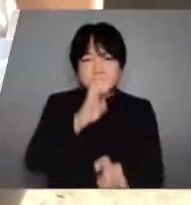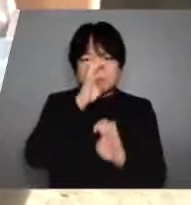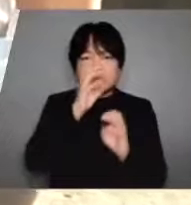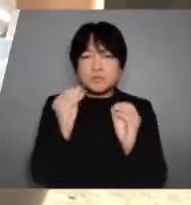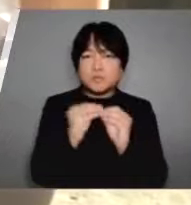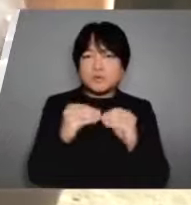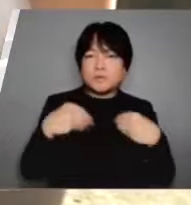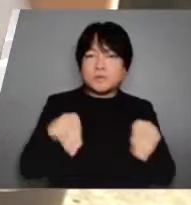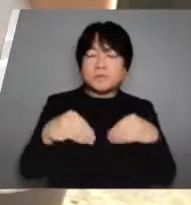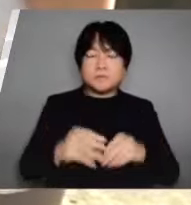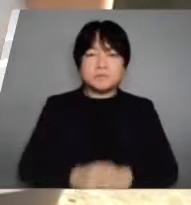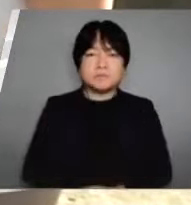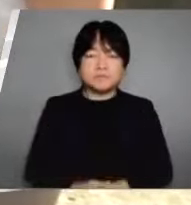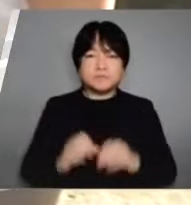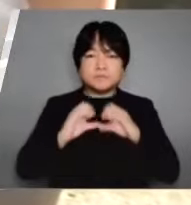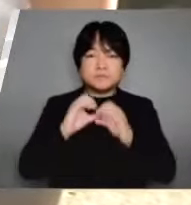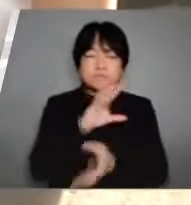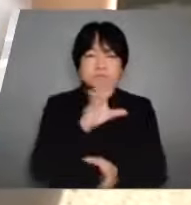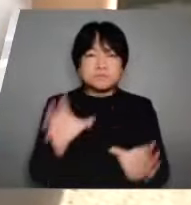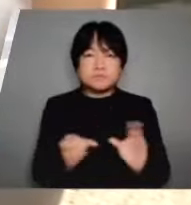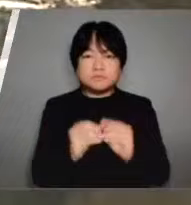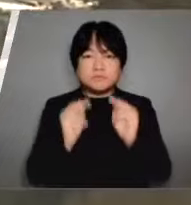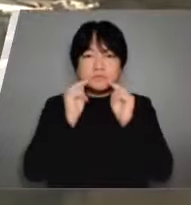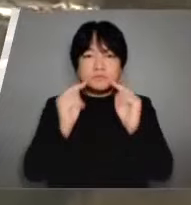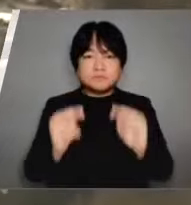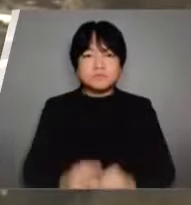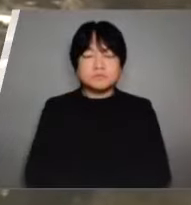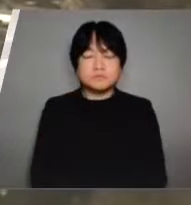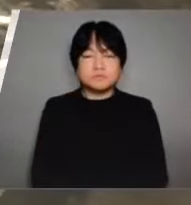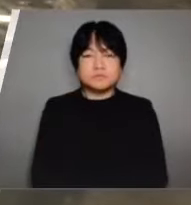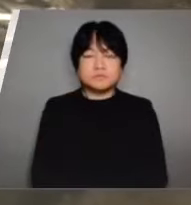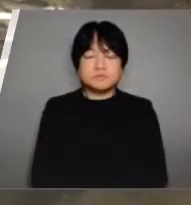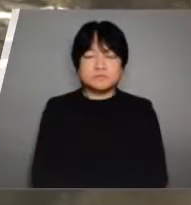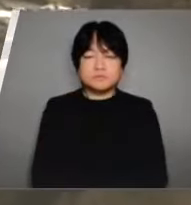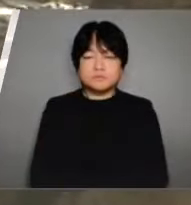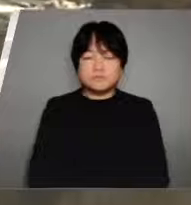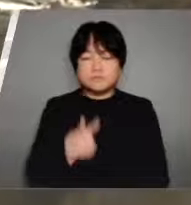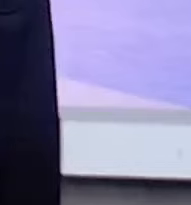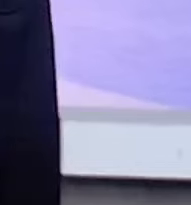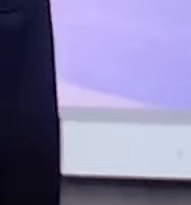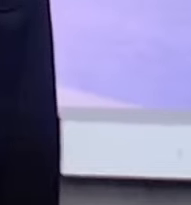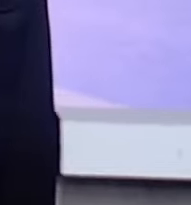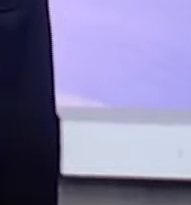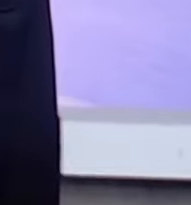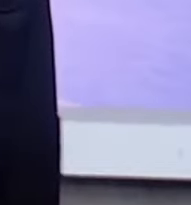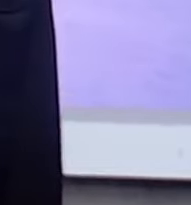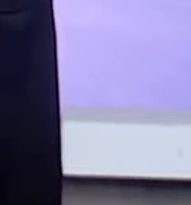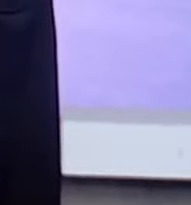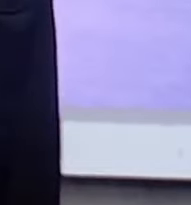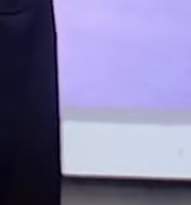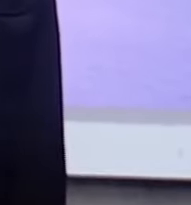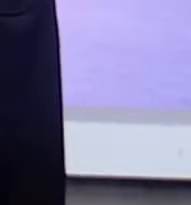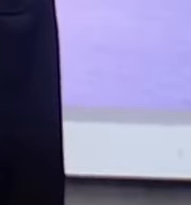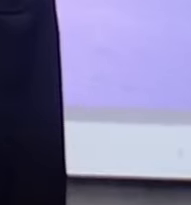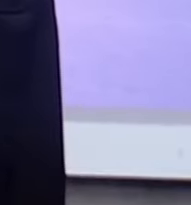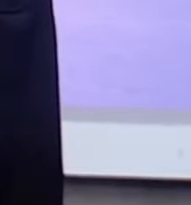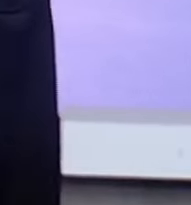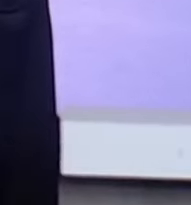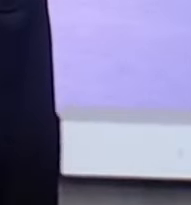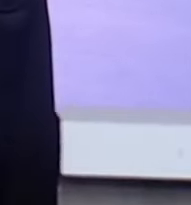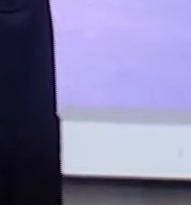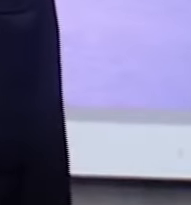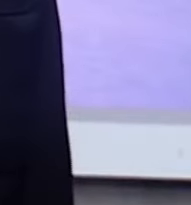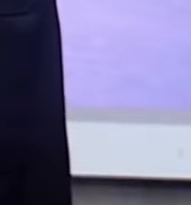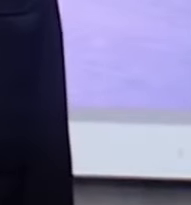GMA Integrated News, Mark Salazar, ang inyong saksi. Mga kapuso, sama-sama